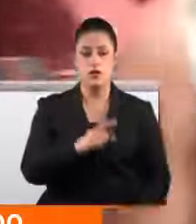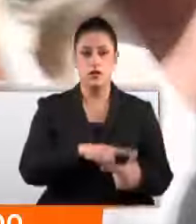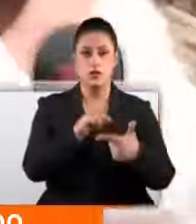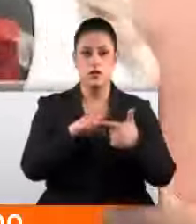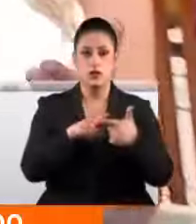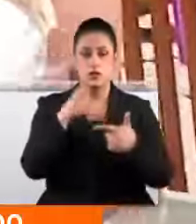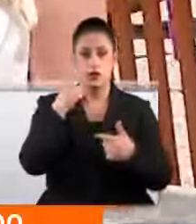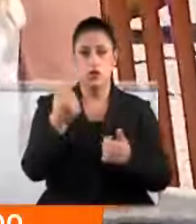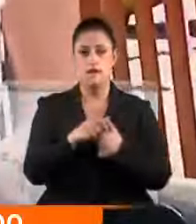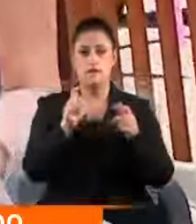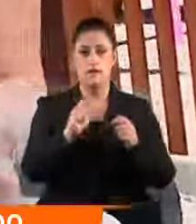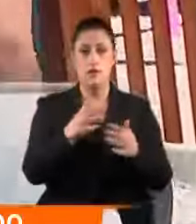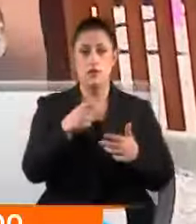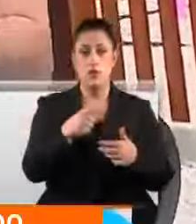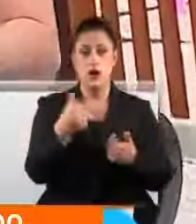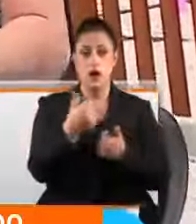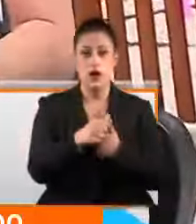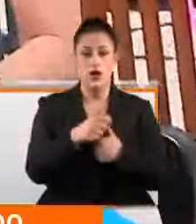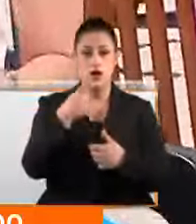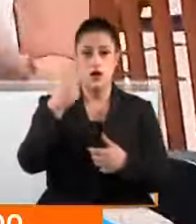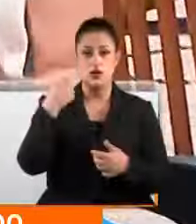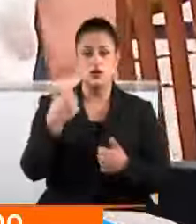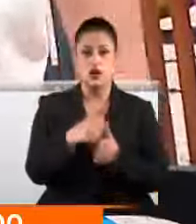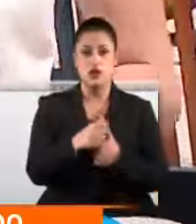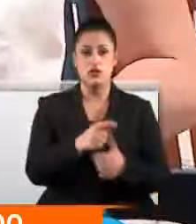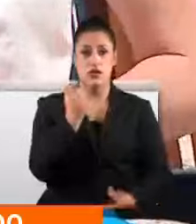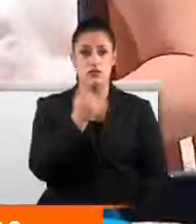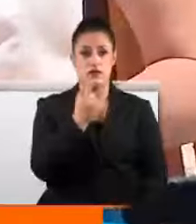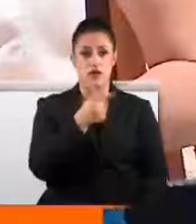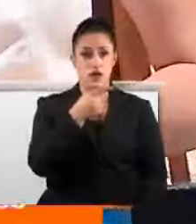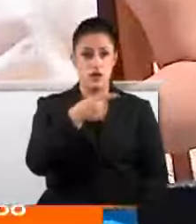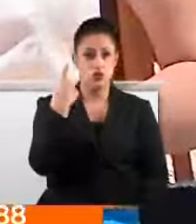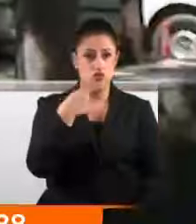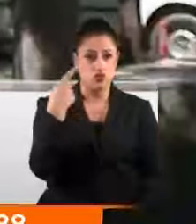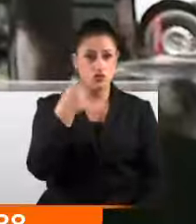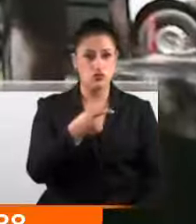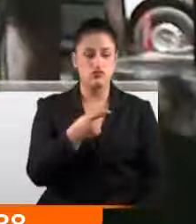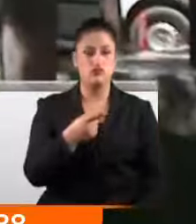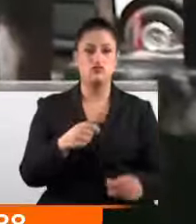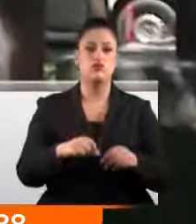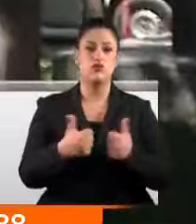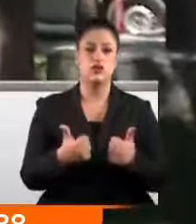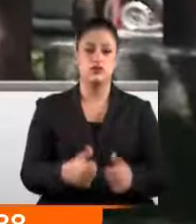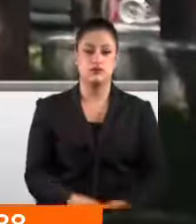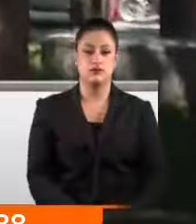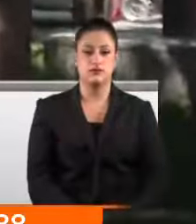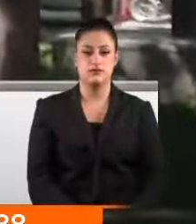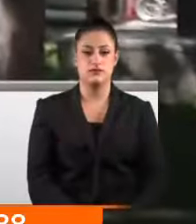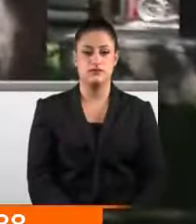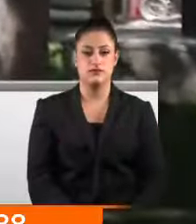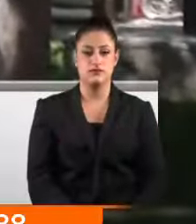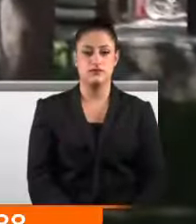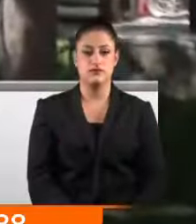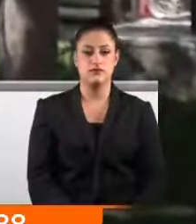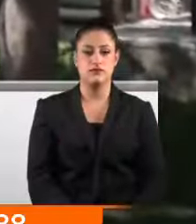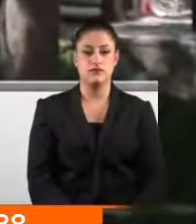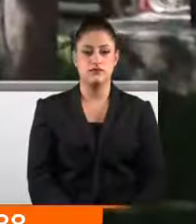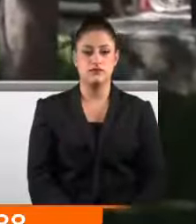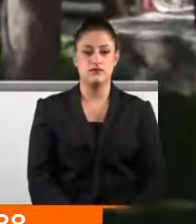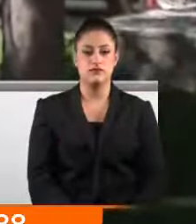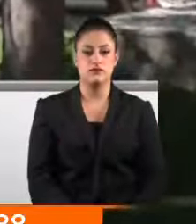evlilik yaptı. Ancak o evliliği de eski eşine ödediği nafaka yüzünden uzun sürmedi. Şu anda bozulan ikinci evliliklerin çoğu bu nafaka